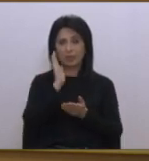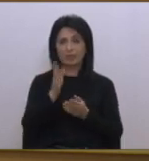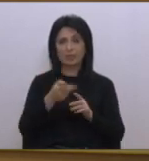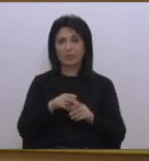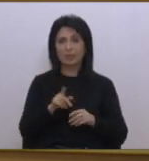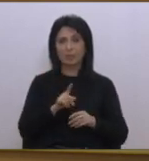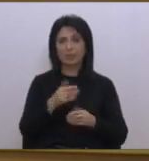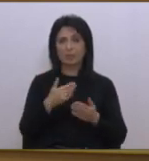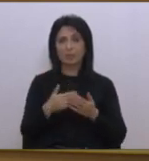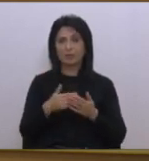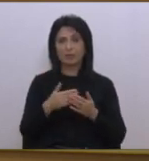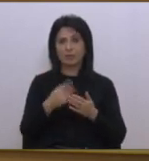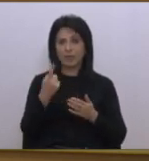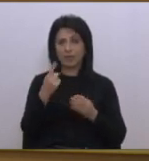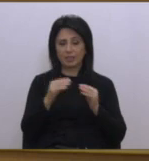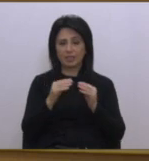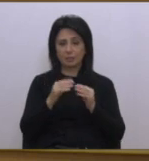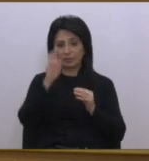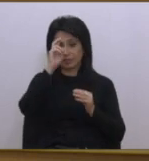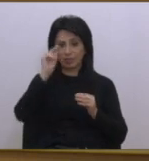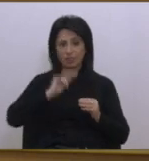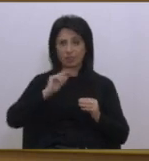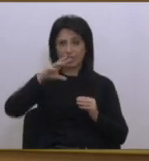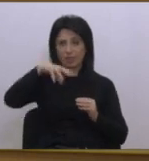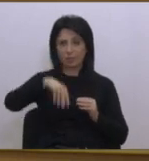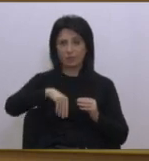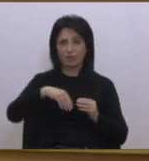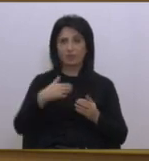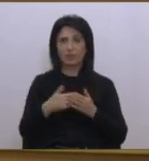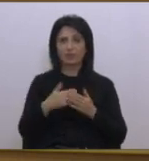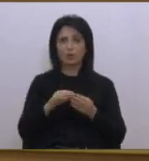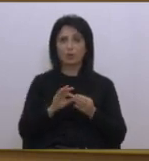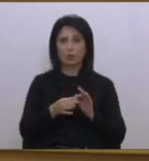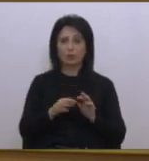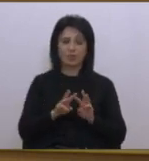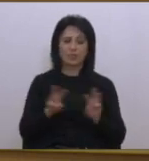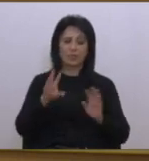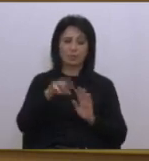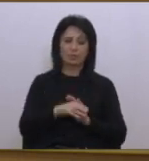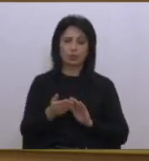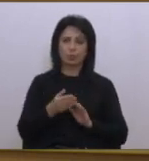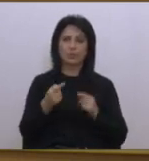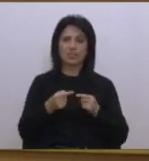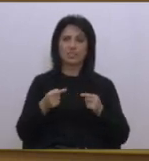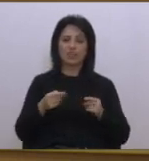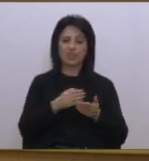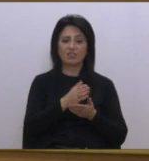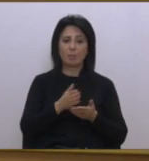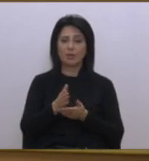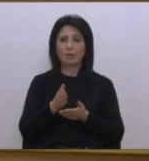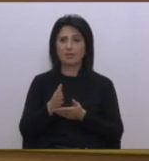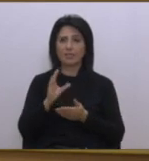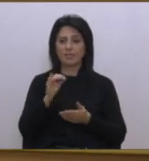ის, რომ მაგალითად ერთი და იმავე საჯარო დაწესებულებაში, თქვათ კონკრეტულად სამინისტროში, რომელსაც სხვადასხვა მიმართულებით